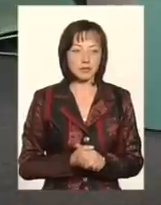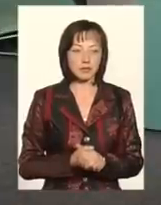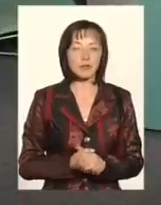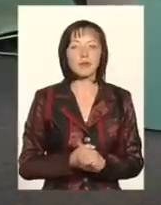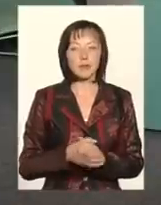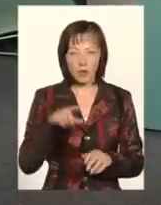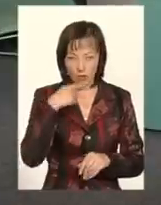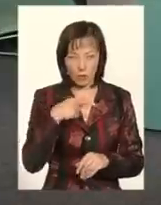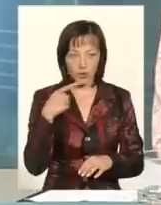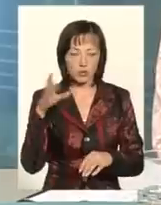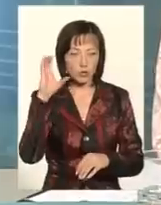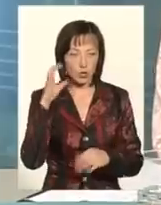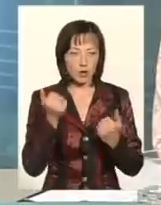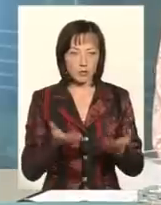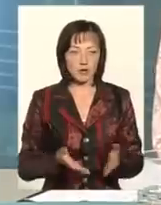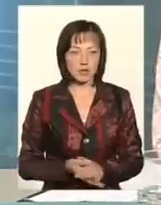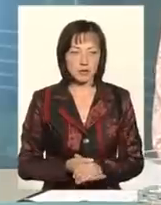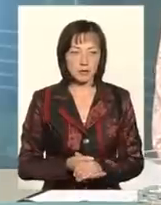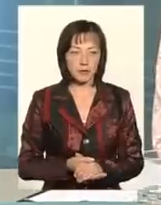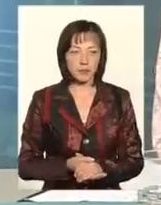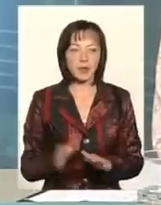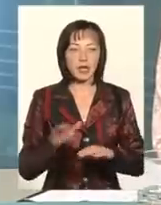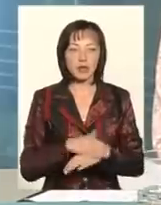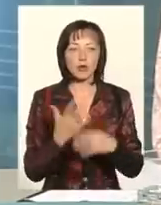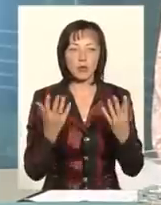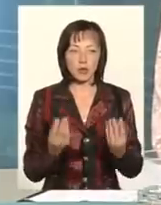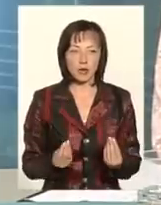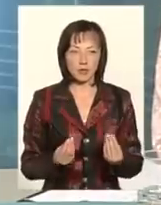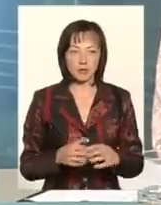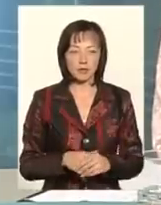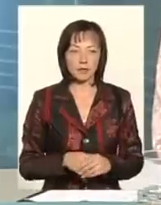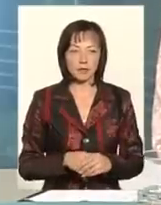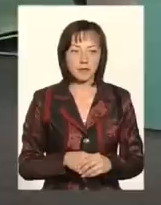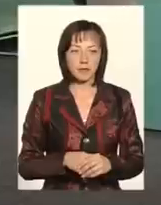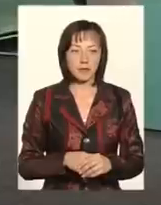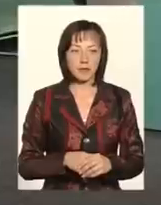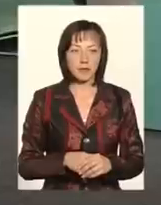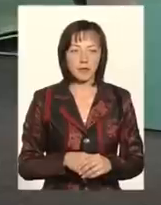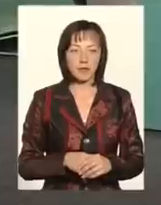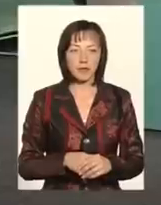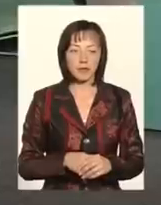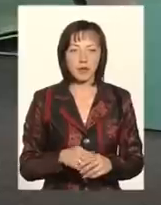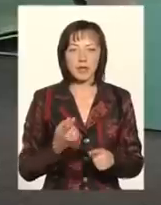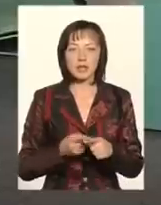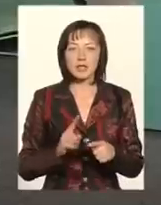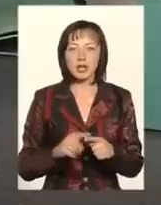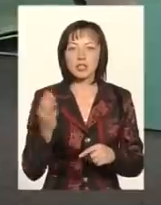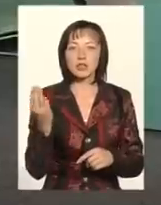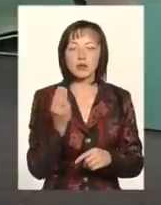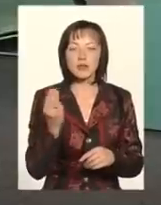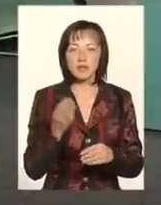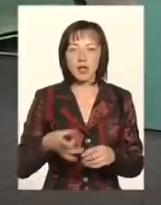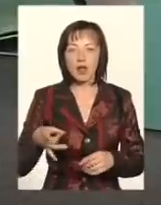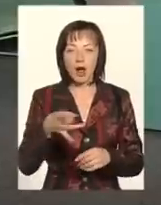Алло алло Ми слухаємо вас Говоріть будь ласка до Доброго здоров'я це Шепетівський район село